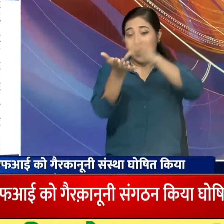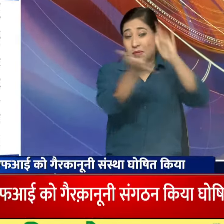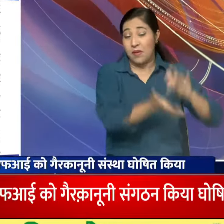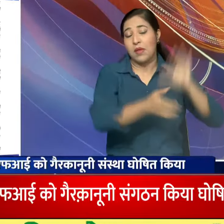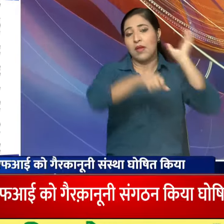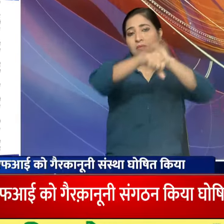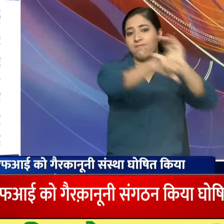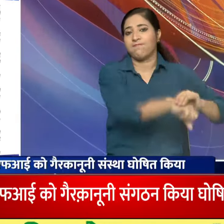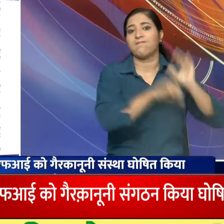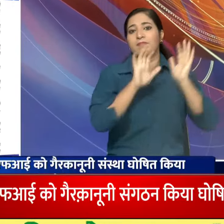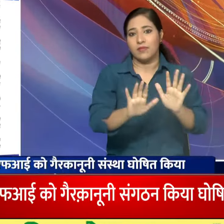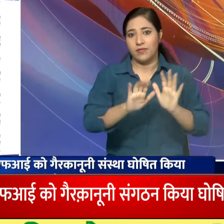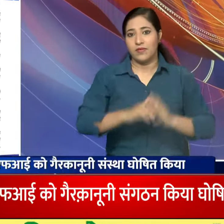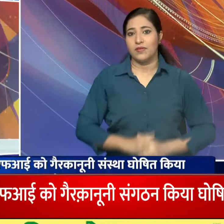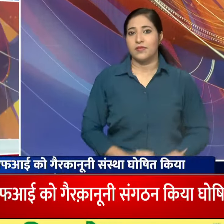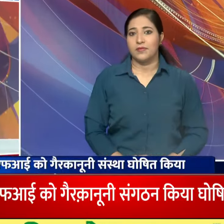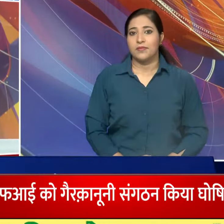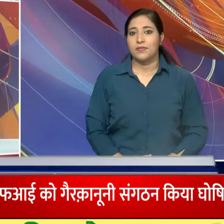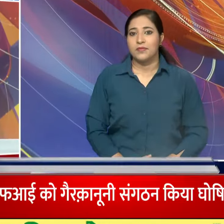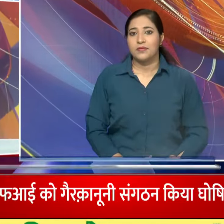थी।